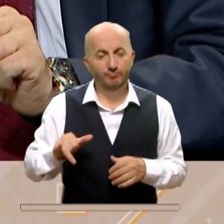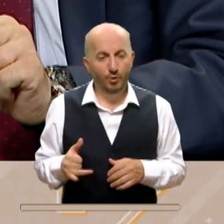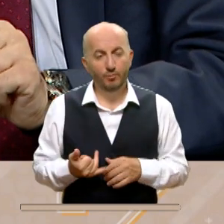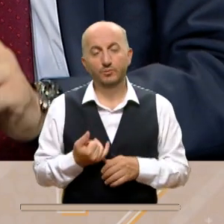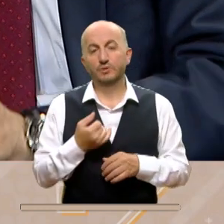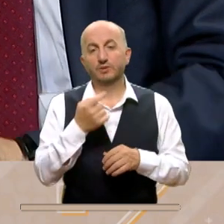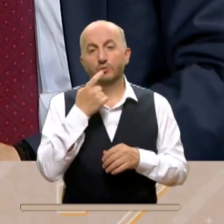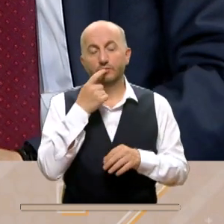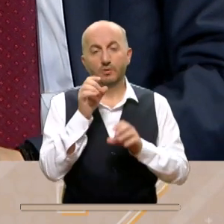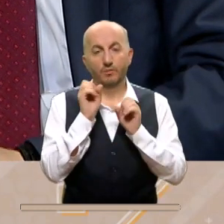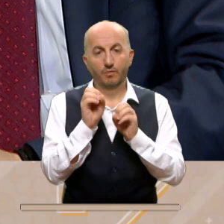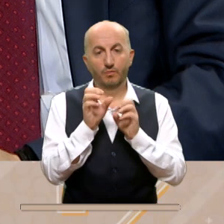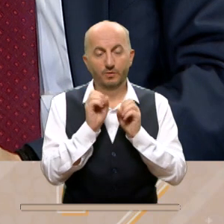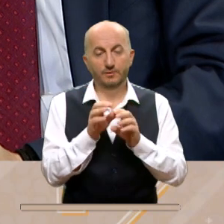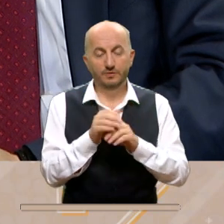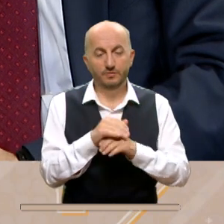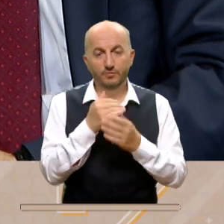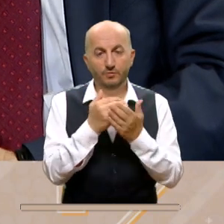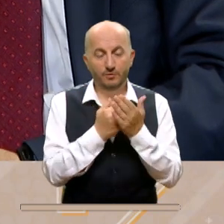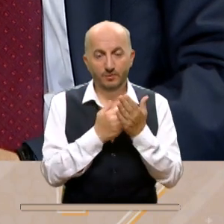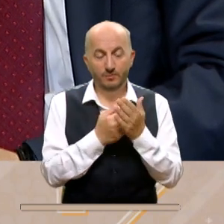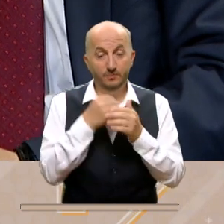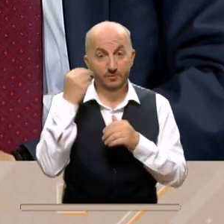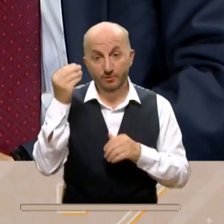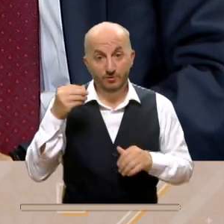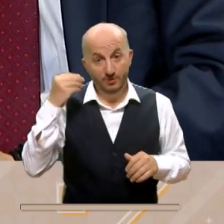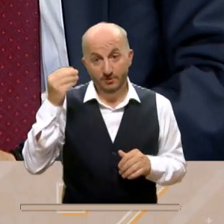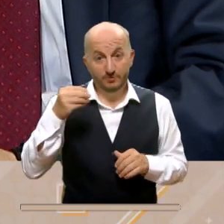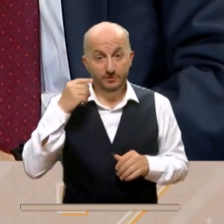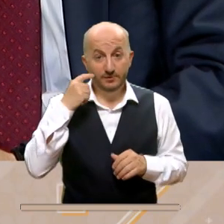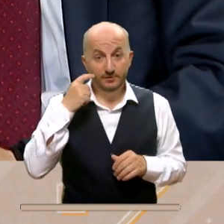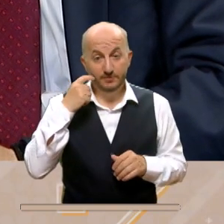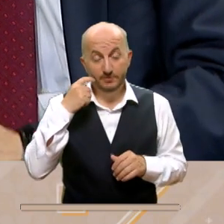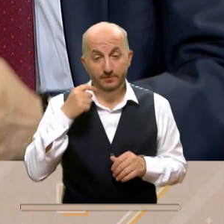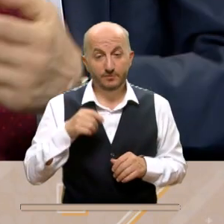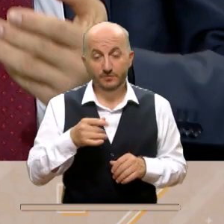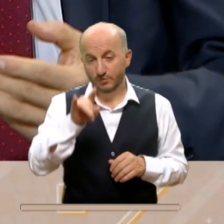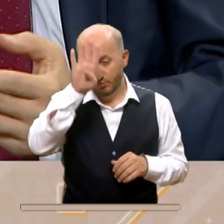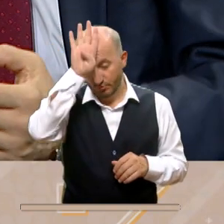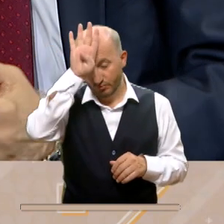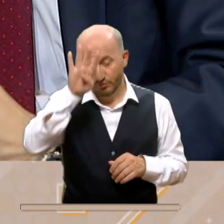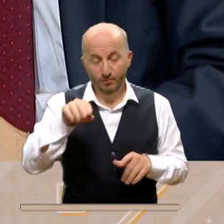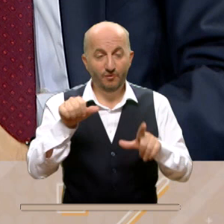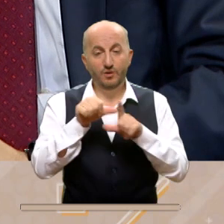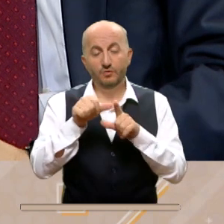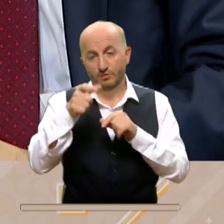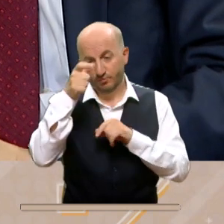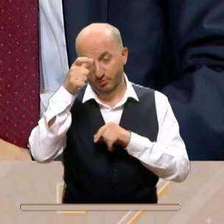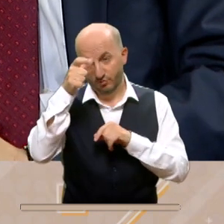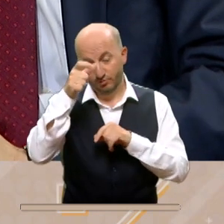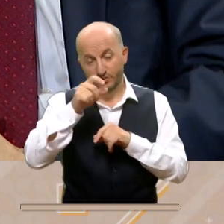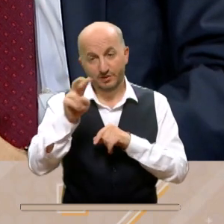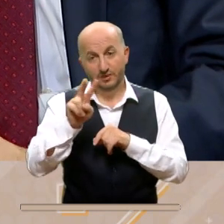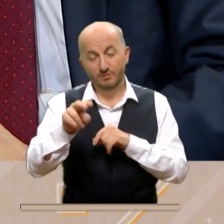öğretir. Programlarımızdaki hocalarımız, mesela hukuk fakültesi bizde Türkçe. 20'ye